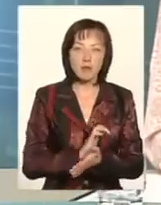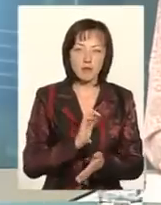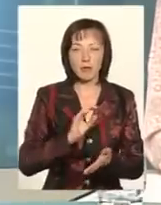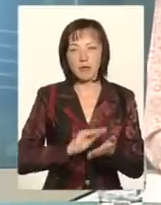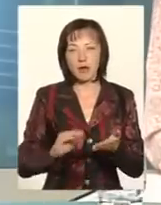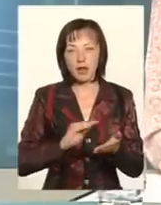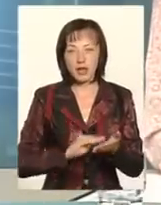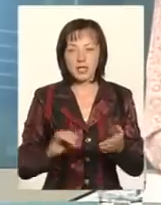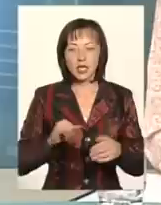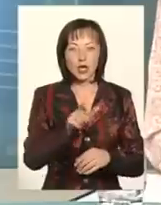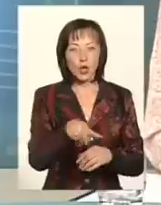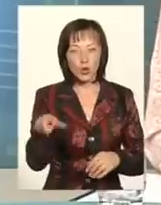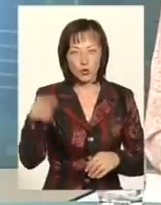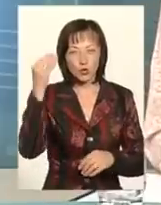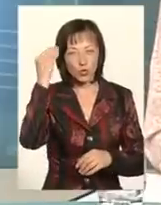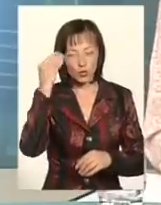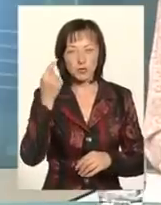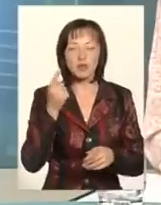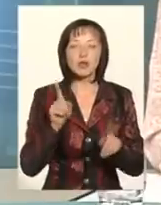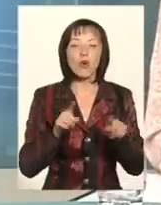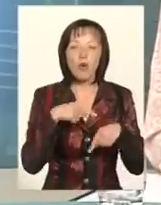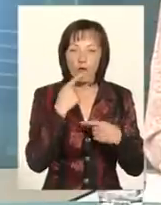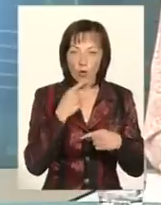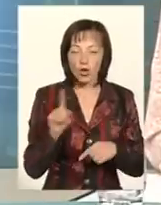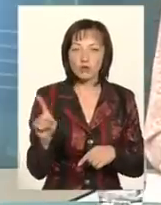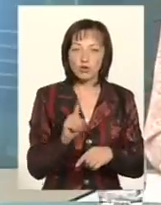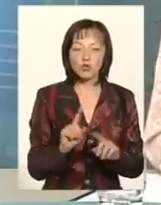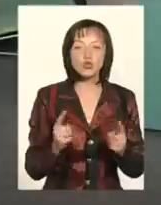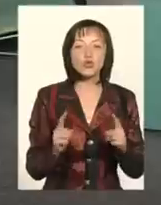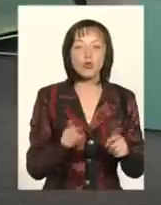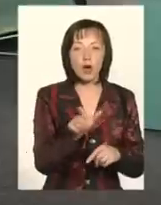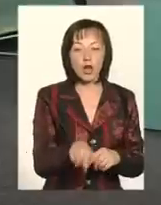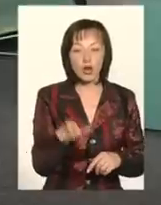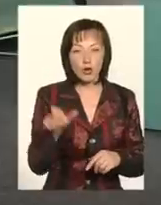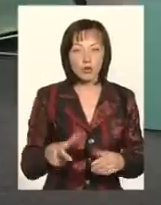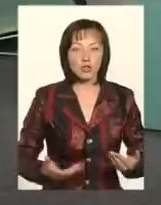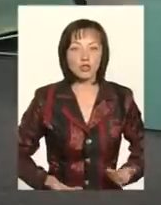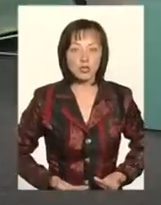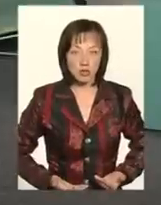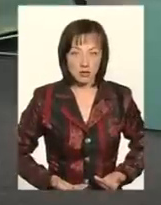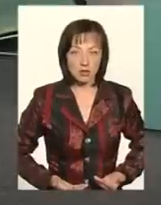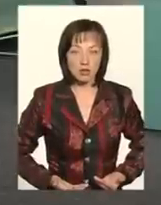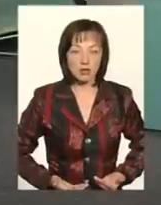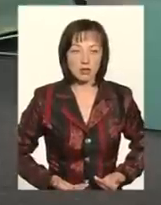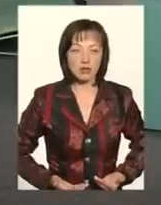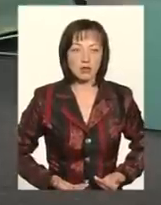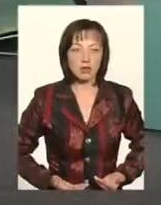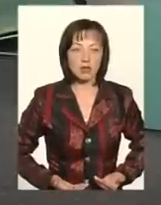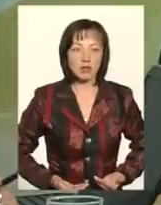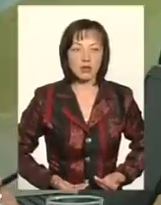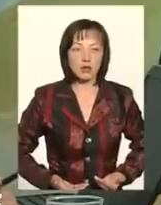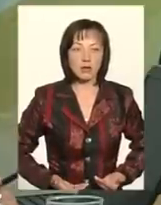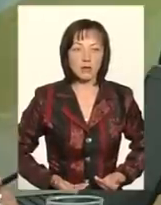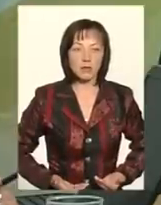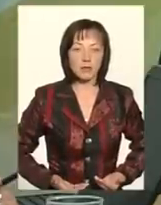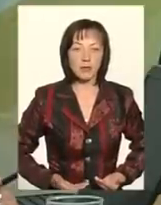суспільній думці є така теза Що Чому люди які жили за статками сьогодні повинні допомагати